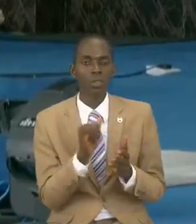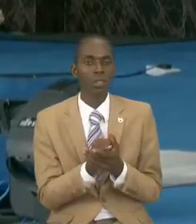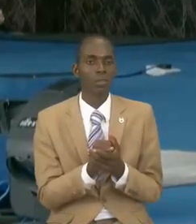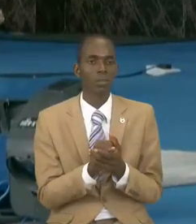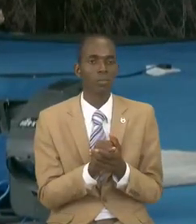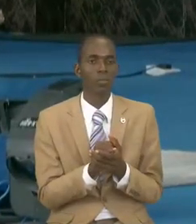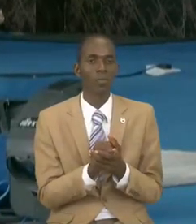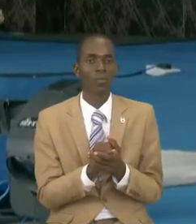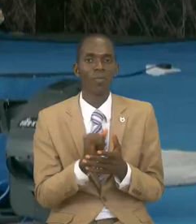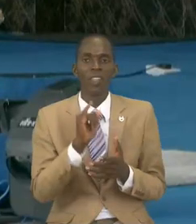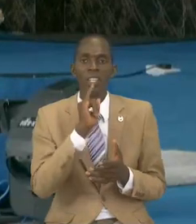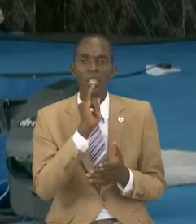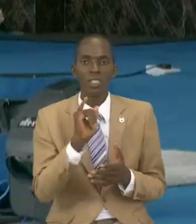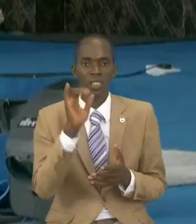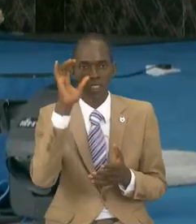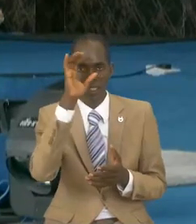Et c'est lui